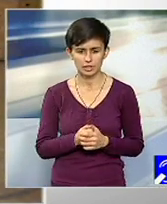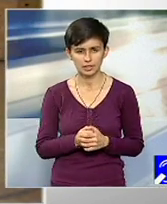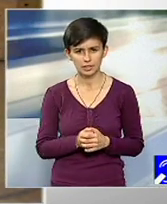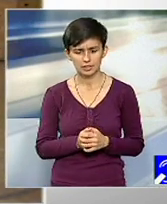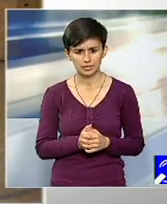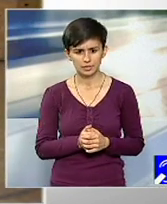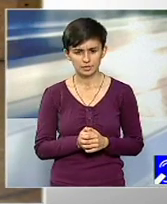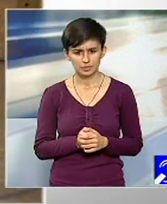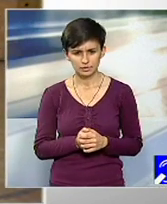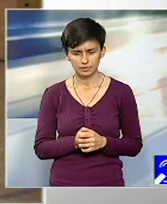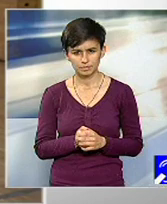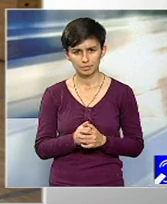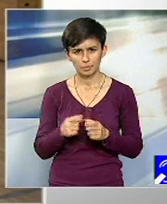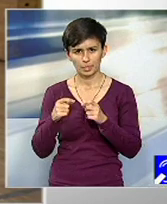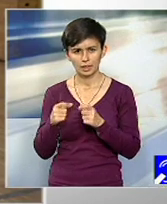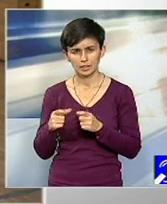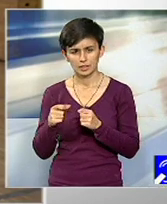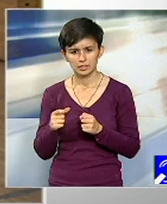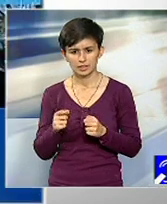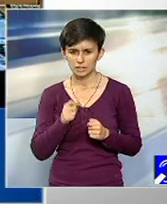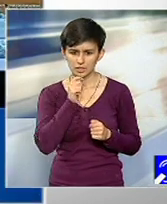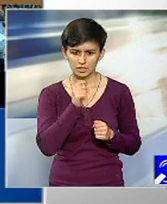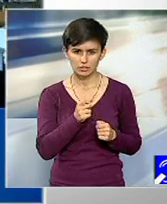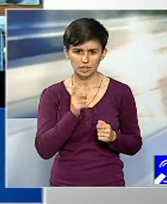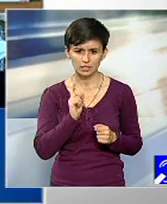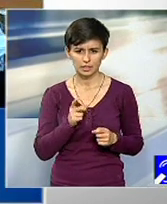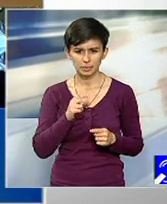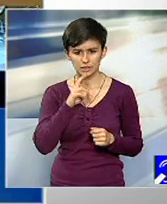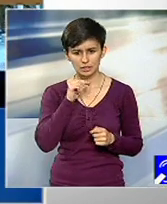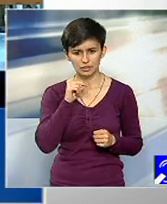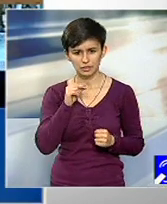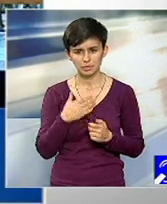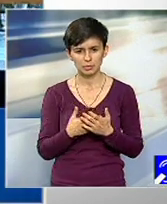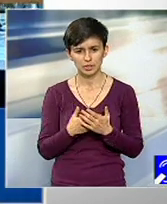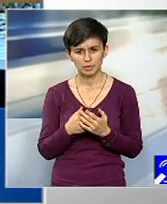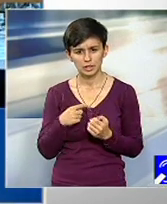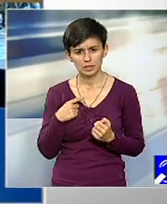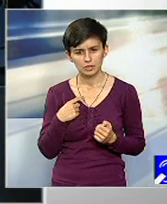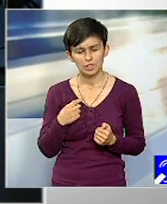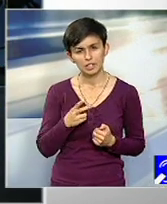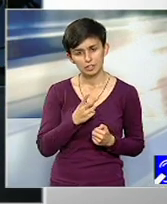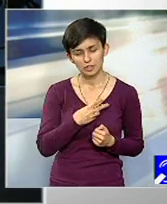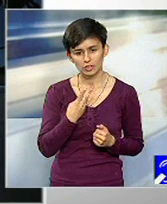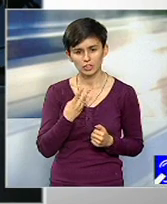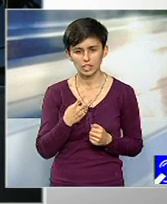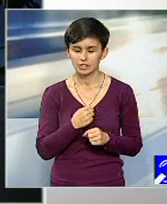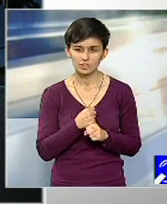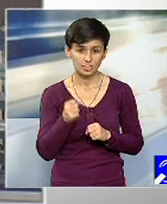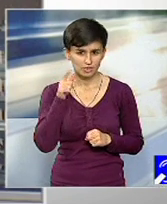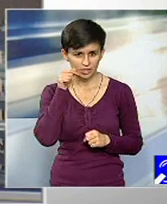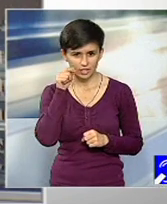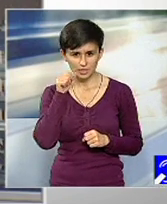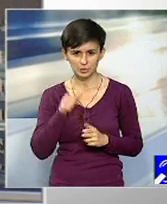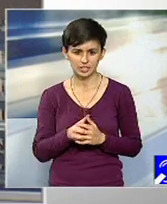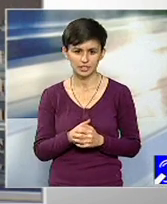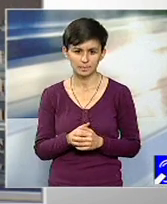valorică. Despre situația din Ungaria va trebui să povestim, pentru că este de-a dreptul în același timp onorantă, dar și foarte amuzantă. E momentul